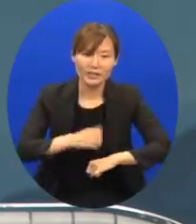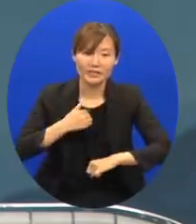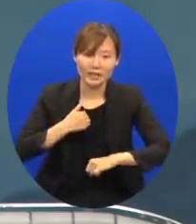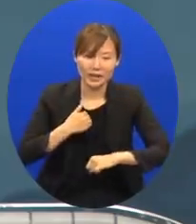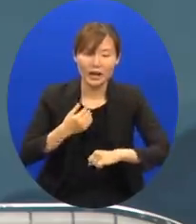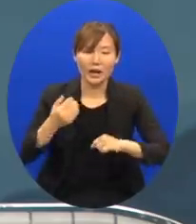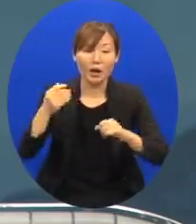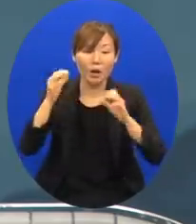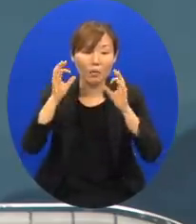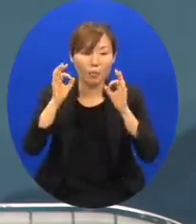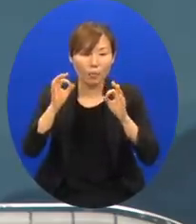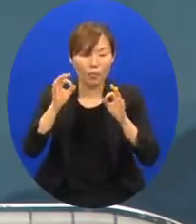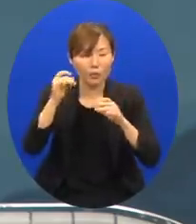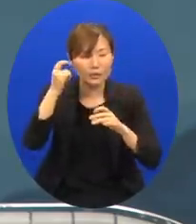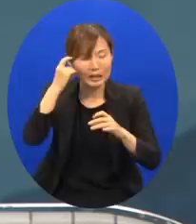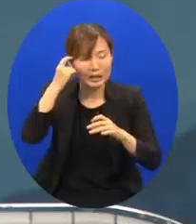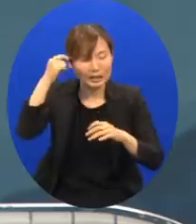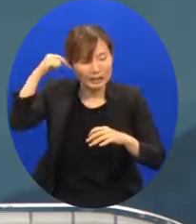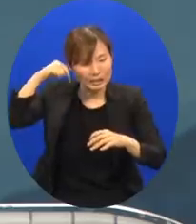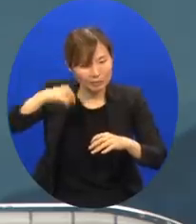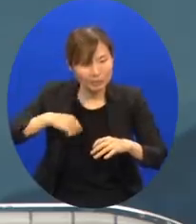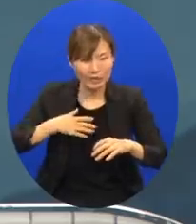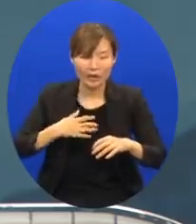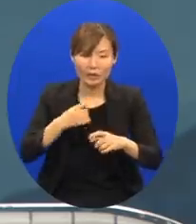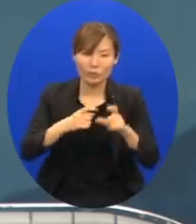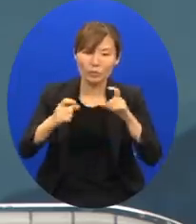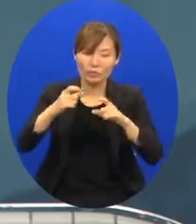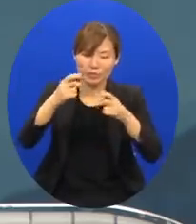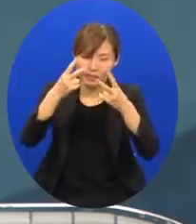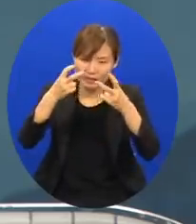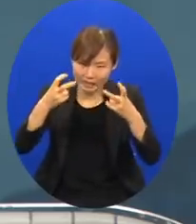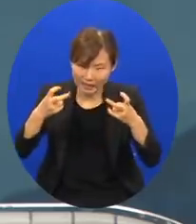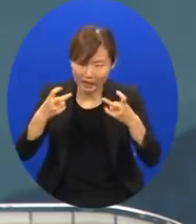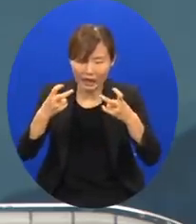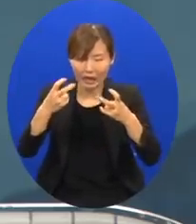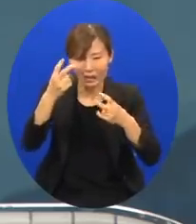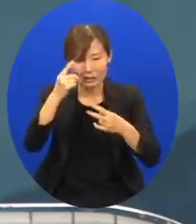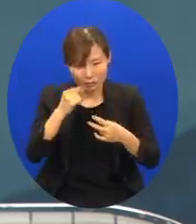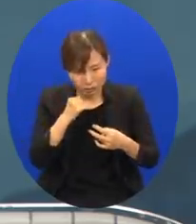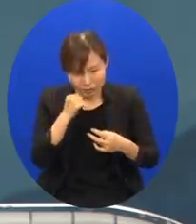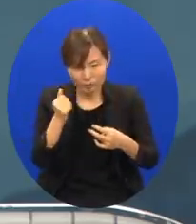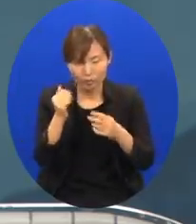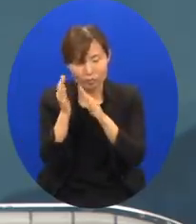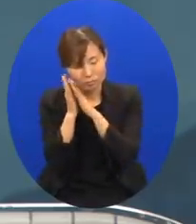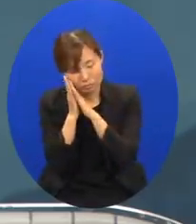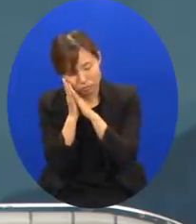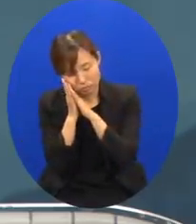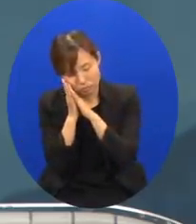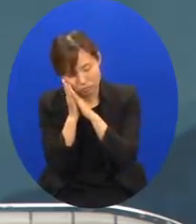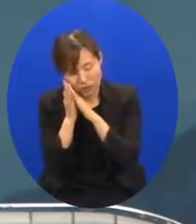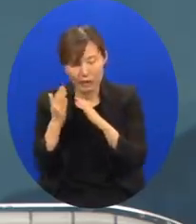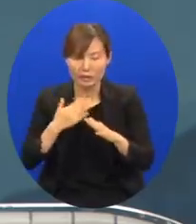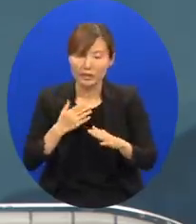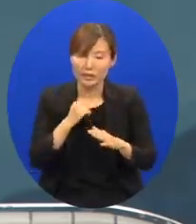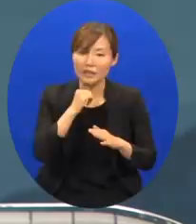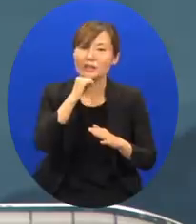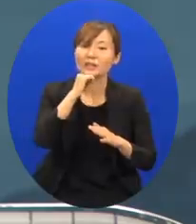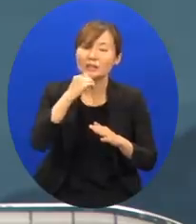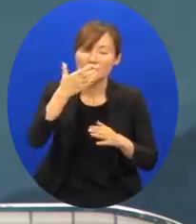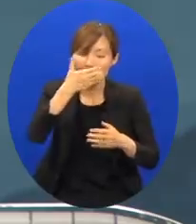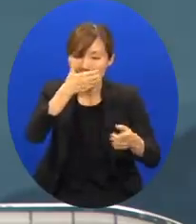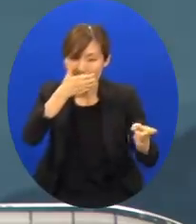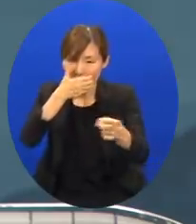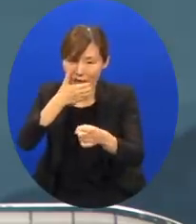훈계를 받았느니라 내가 좀더 자자 좀더 졸 자 손에 모으고 좀 더 누워 있자니 내 빈공 이 강도 같이 오며